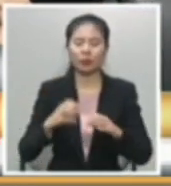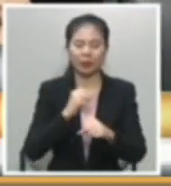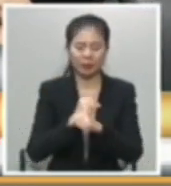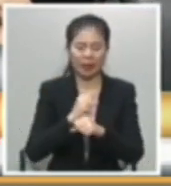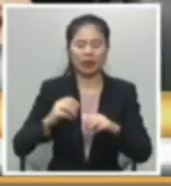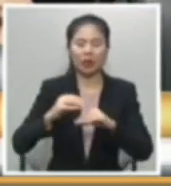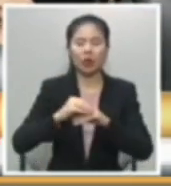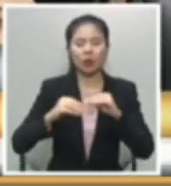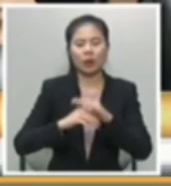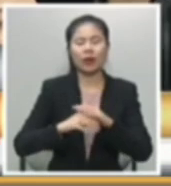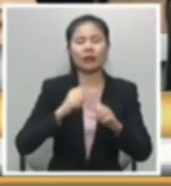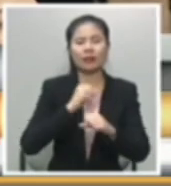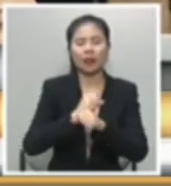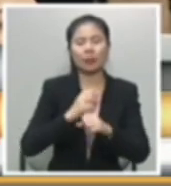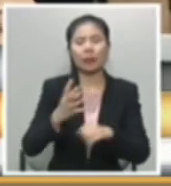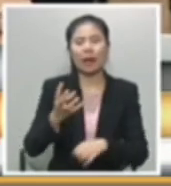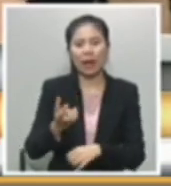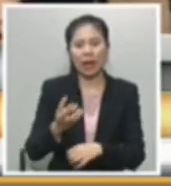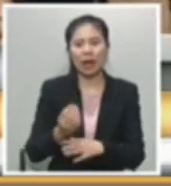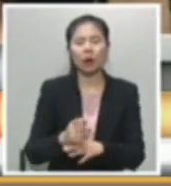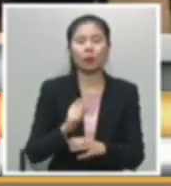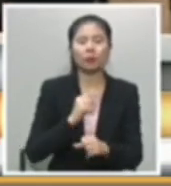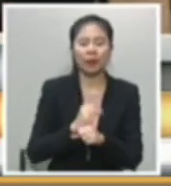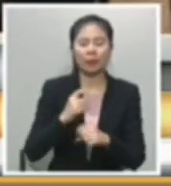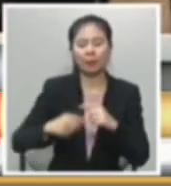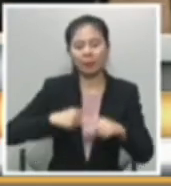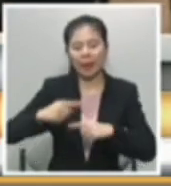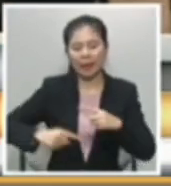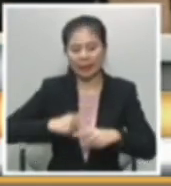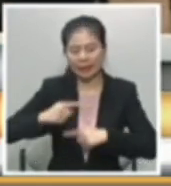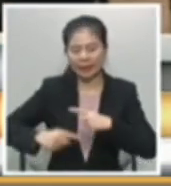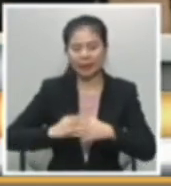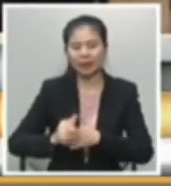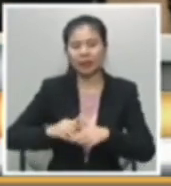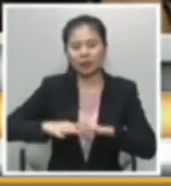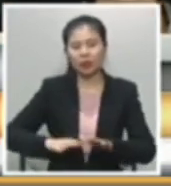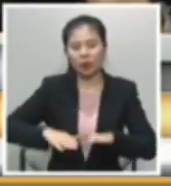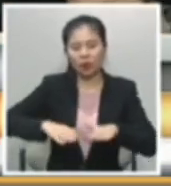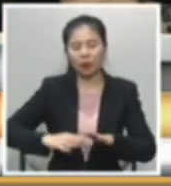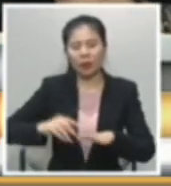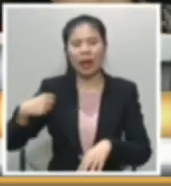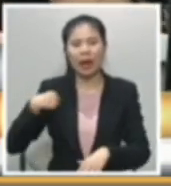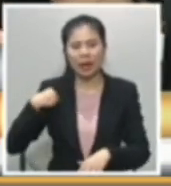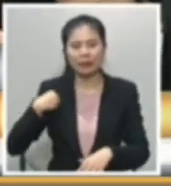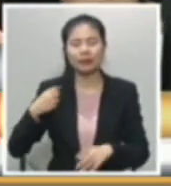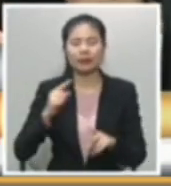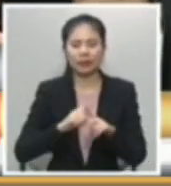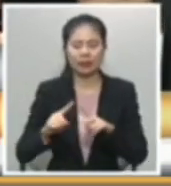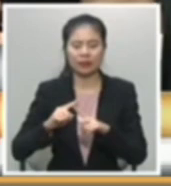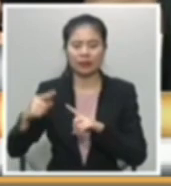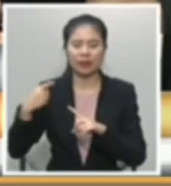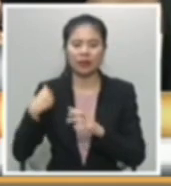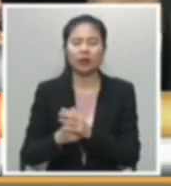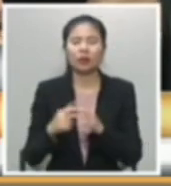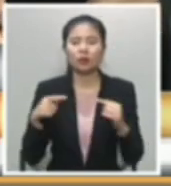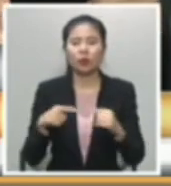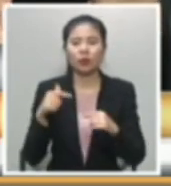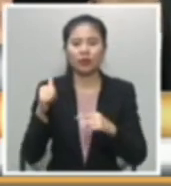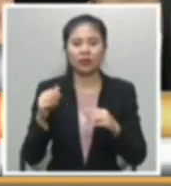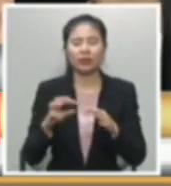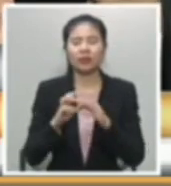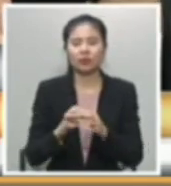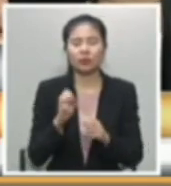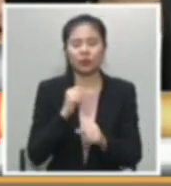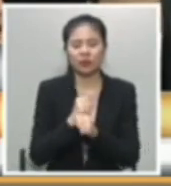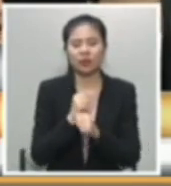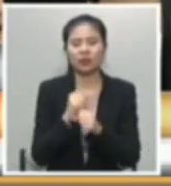ข้าวหรือว่าหม่อนไหมเอ่ยซึ่งต่างๆเหล่านี้ครับผมว่ามันเหมาะสมแล้วก็เราสมควรที่จะ